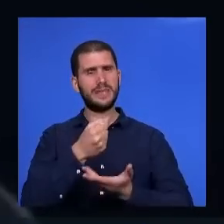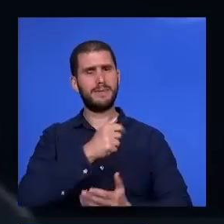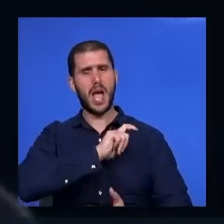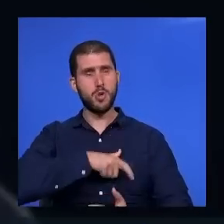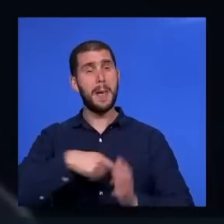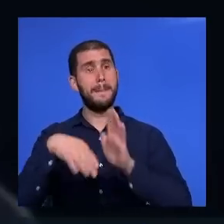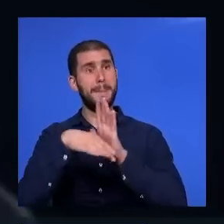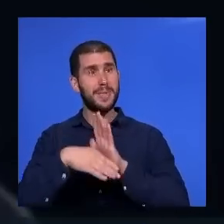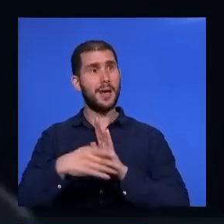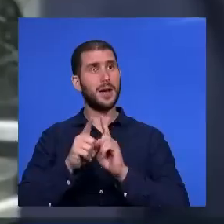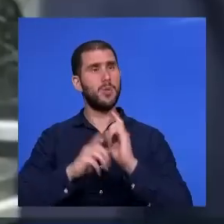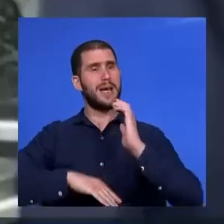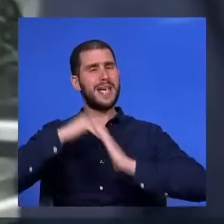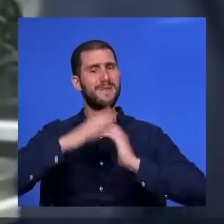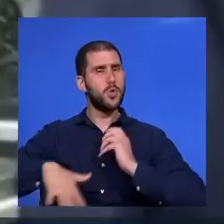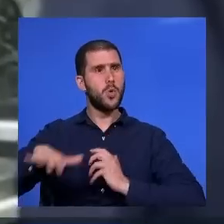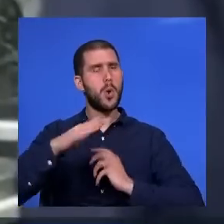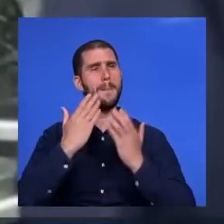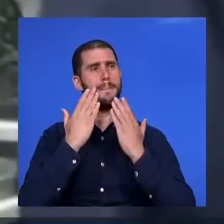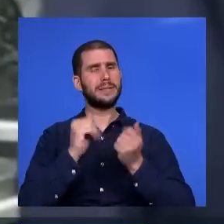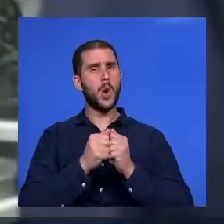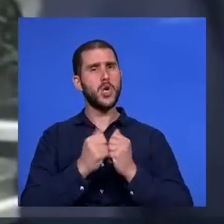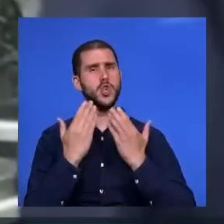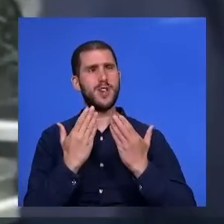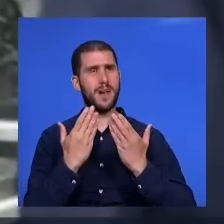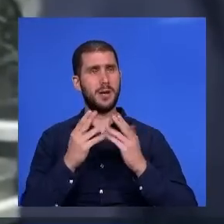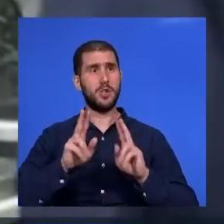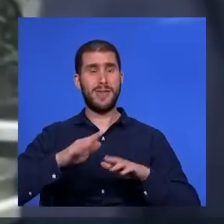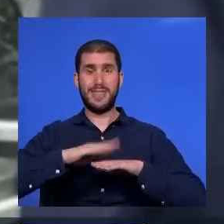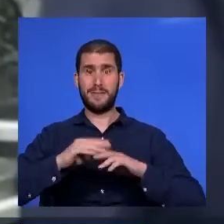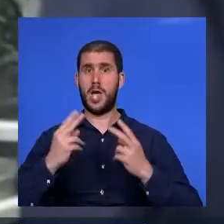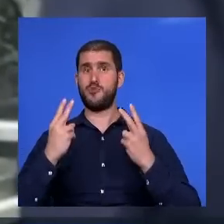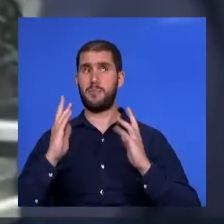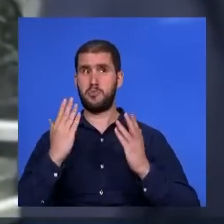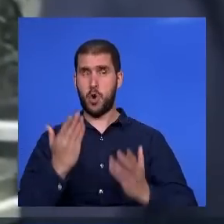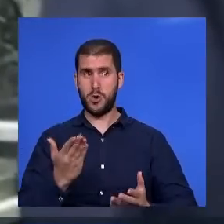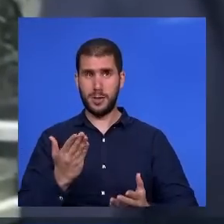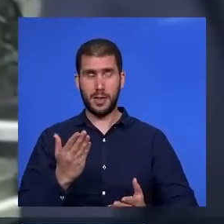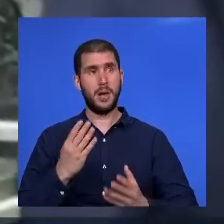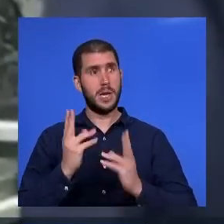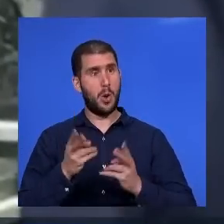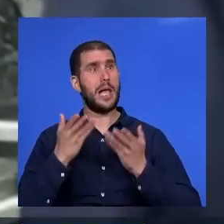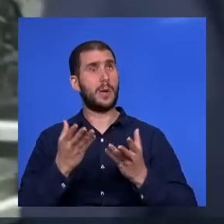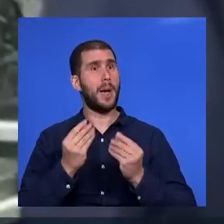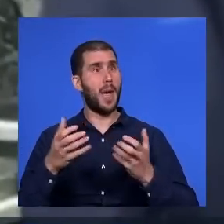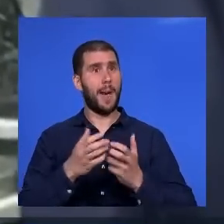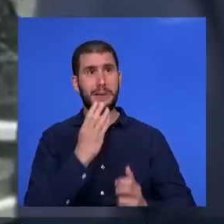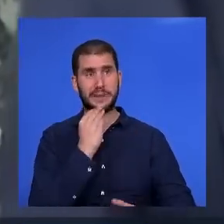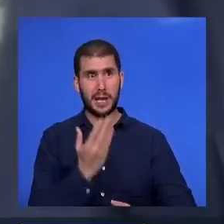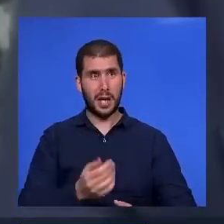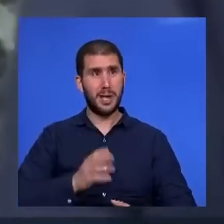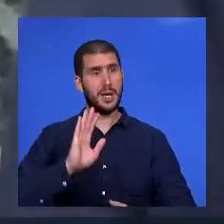בתנאי שיבנו בתחומן, בית כנסת או ישיבה. יש לו תפקידים חשובים ביד, יכול הרבה לעזור לעם ישראל.